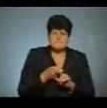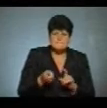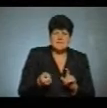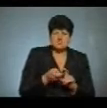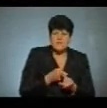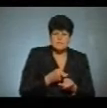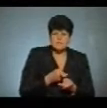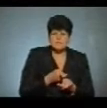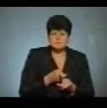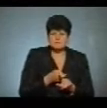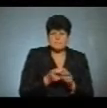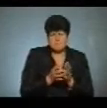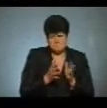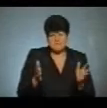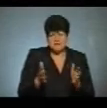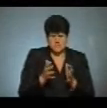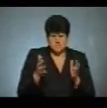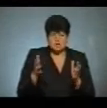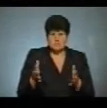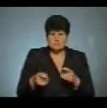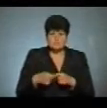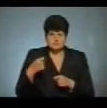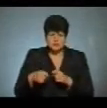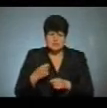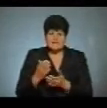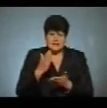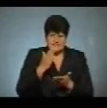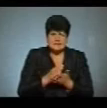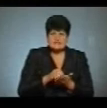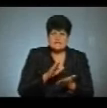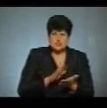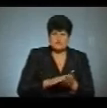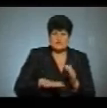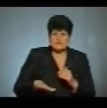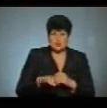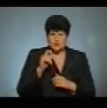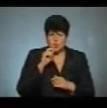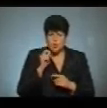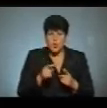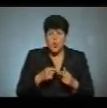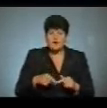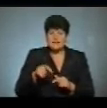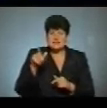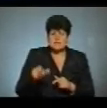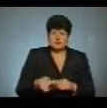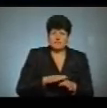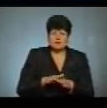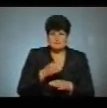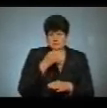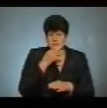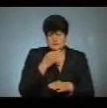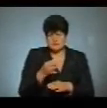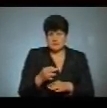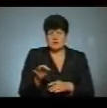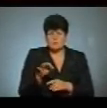злочину більшої частини, які є зареєстровані на території України. Організатору та виконавцям повідомили про підозру